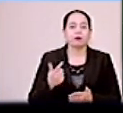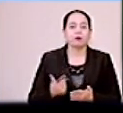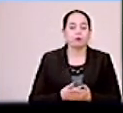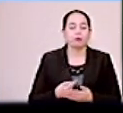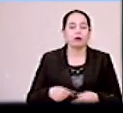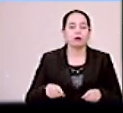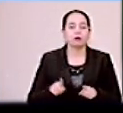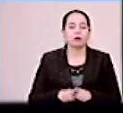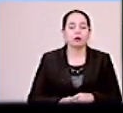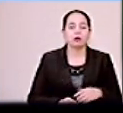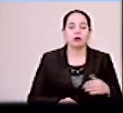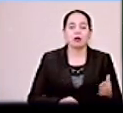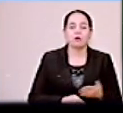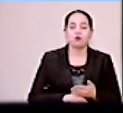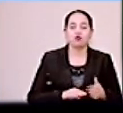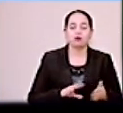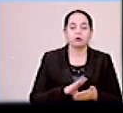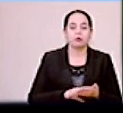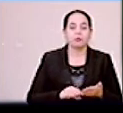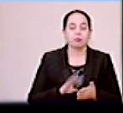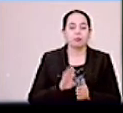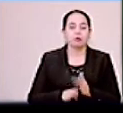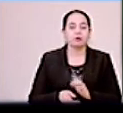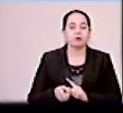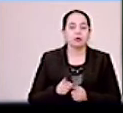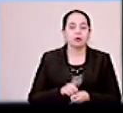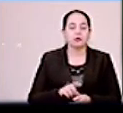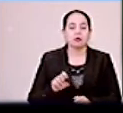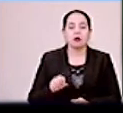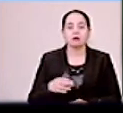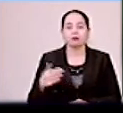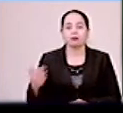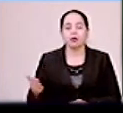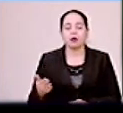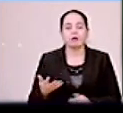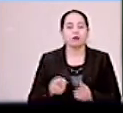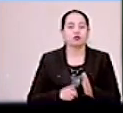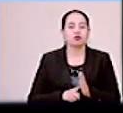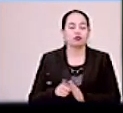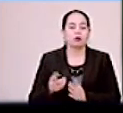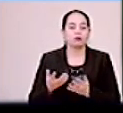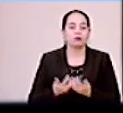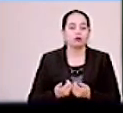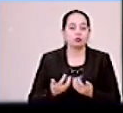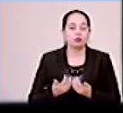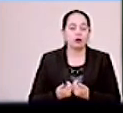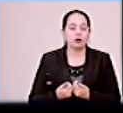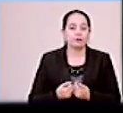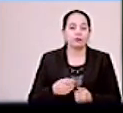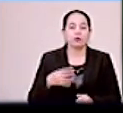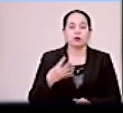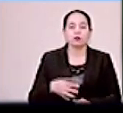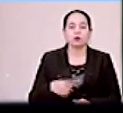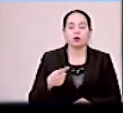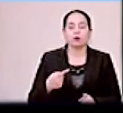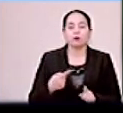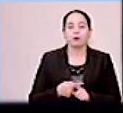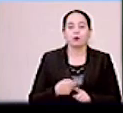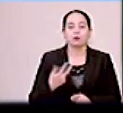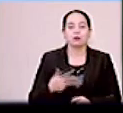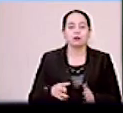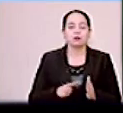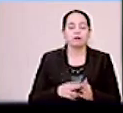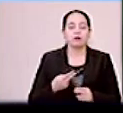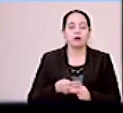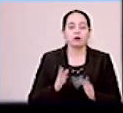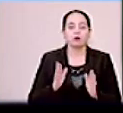Опять-таки левую часть переписываем без изменения, а справа считаем. 41 плюс 39 –